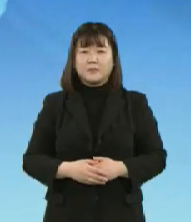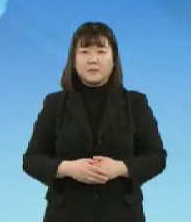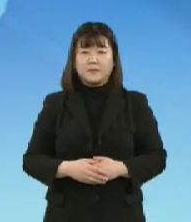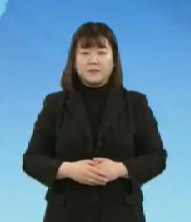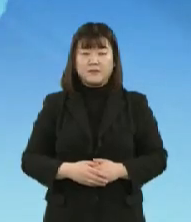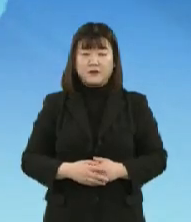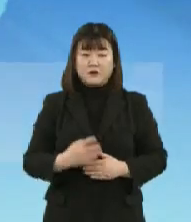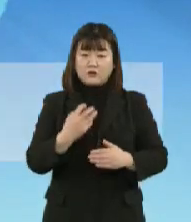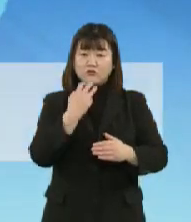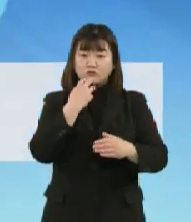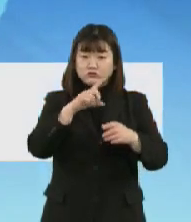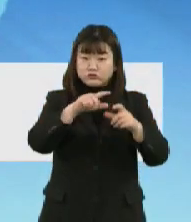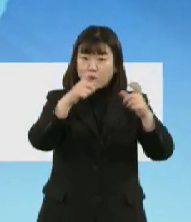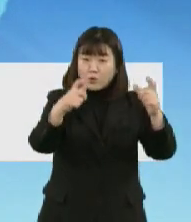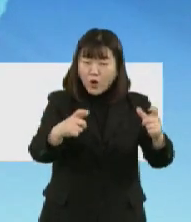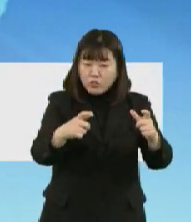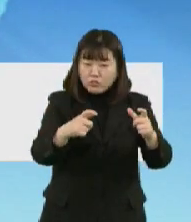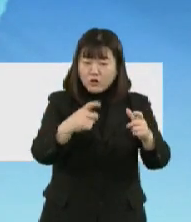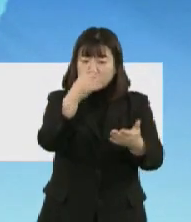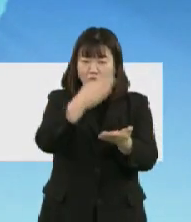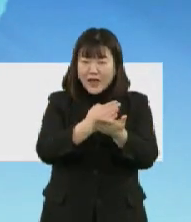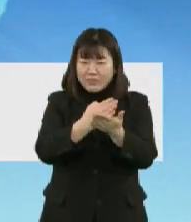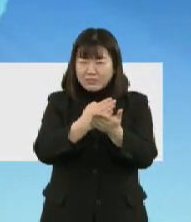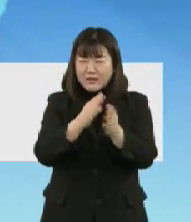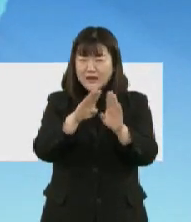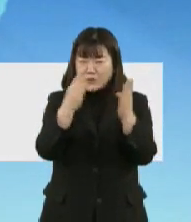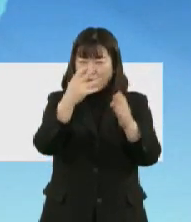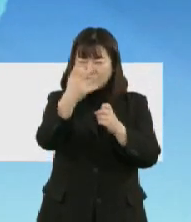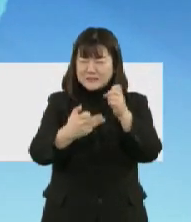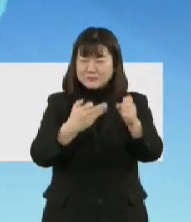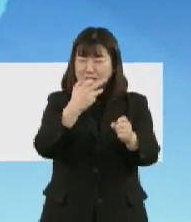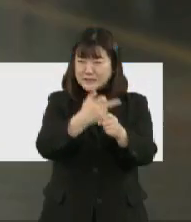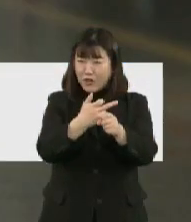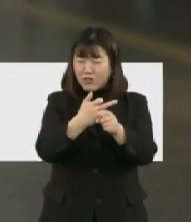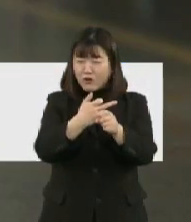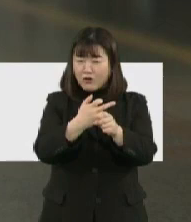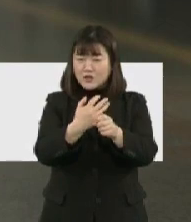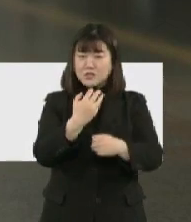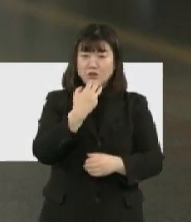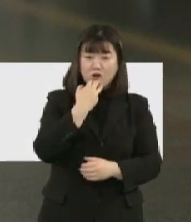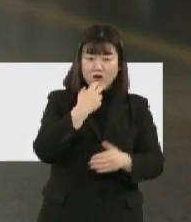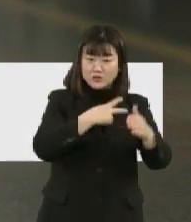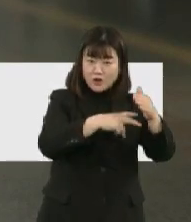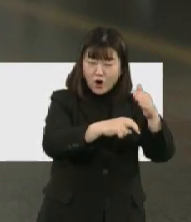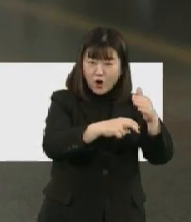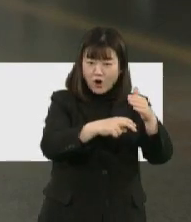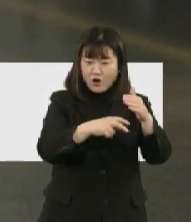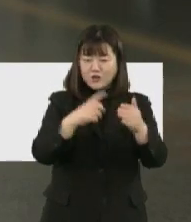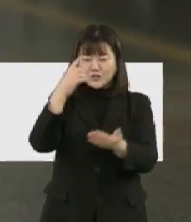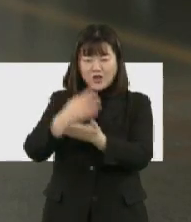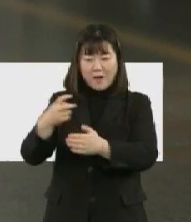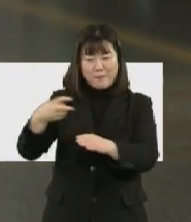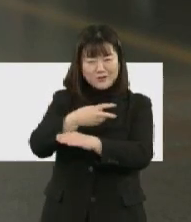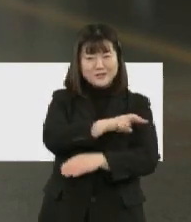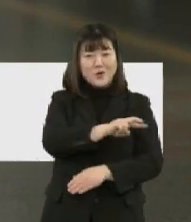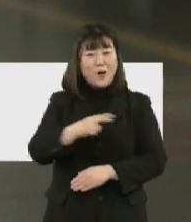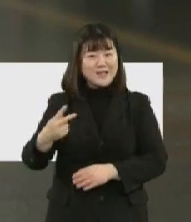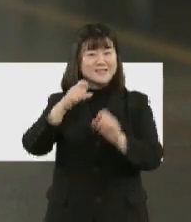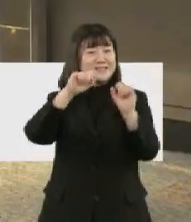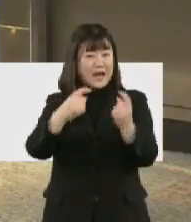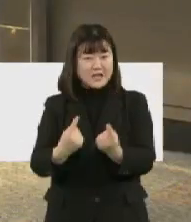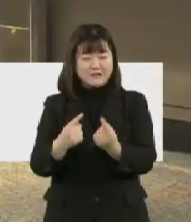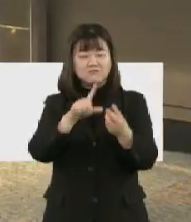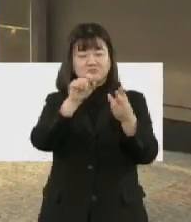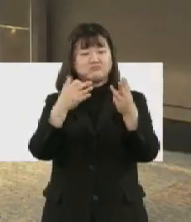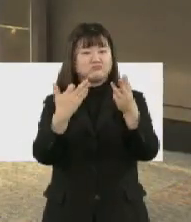수도권 광역전철 에 천안역 개통 이후 17년 만에 수도권 전철과 천안 시내버스 간의 환승할인 제가